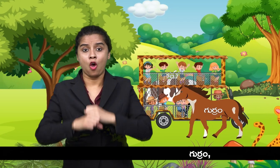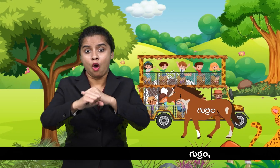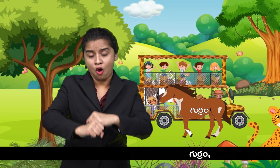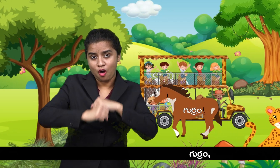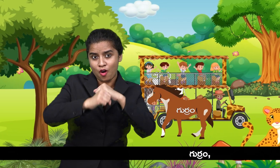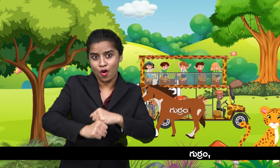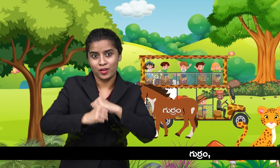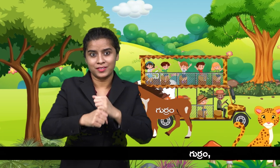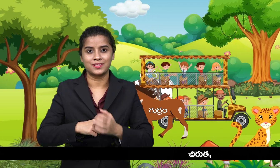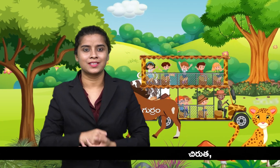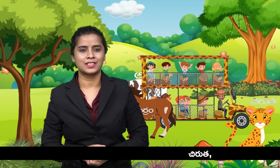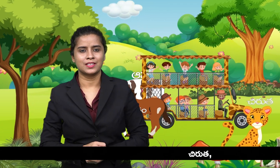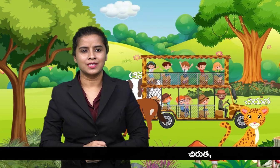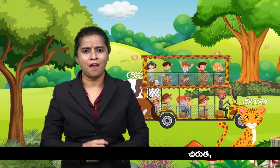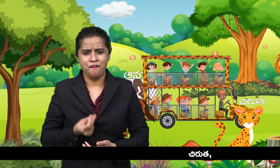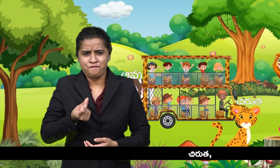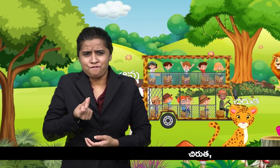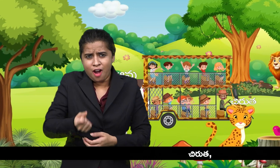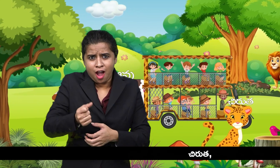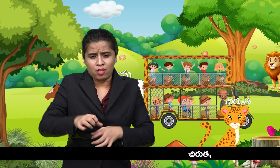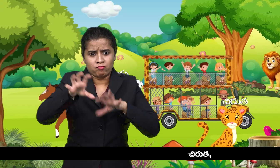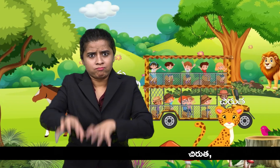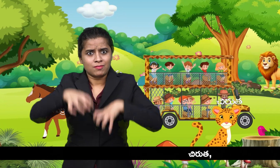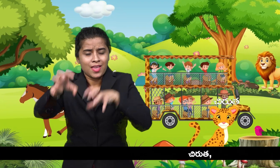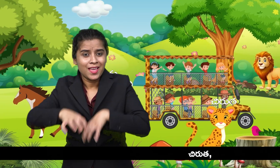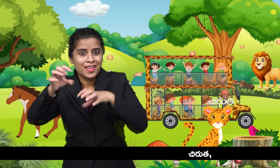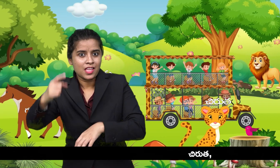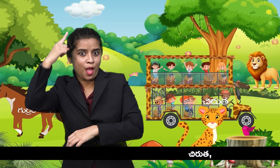గుర్రం, చిరుత,